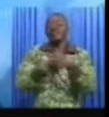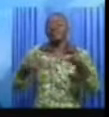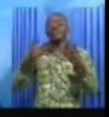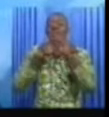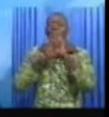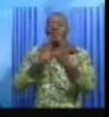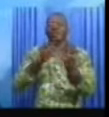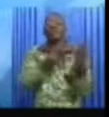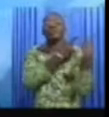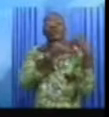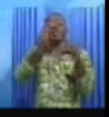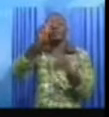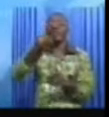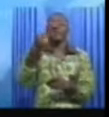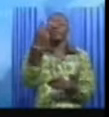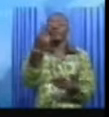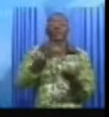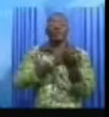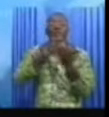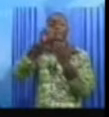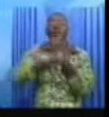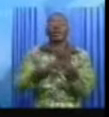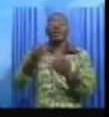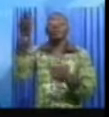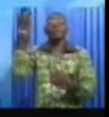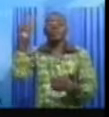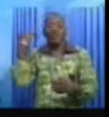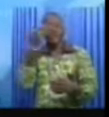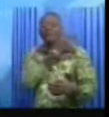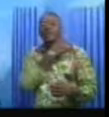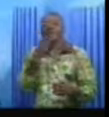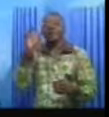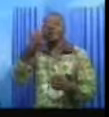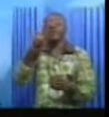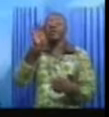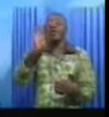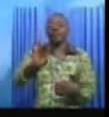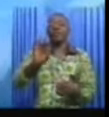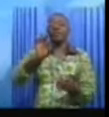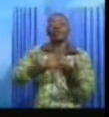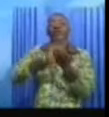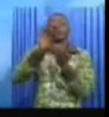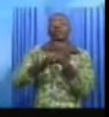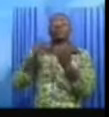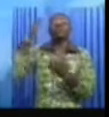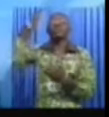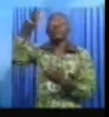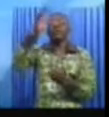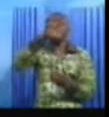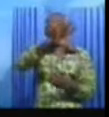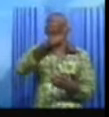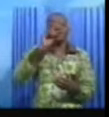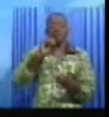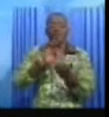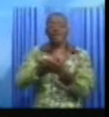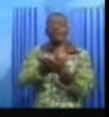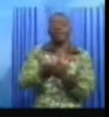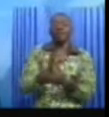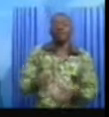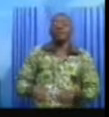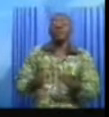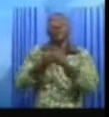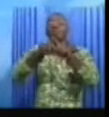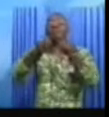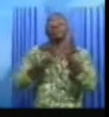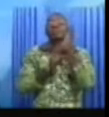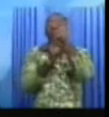le 22 juin dernier et ce jusqu'au 29 juin prochain. Environ une cinquantaine de films seront projetés et des débats